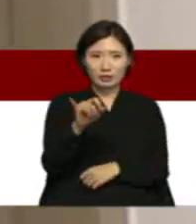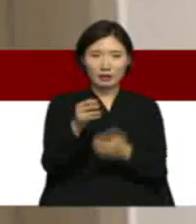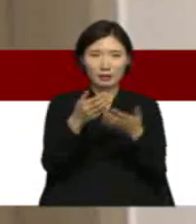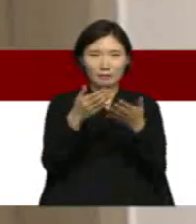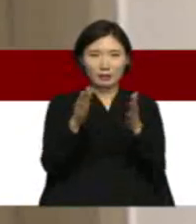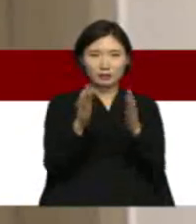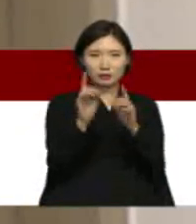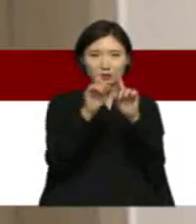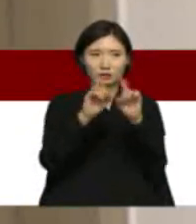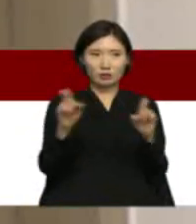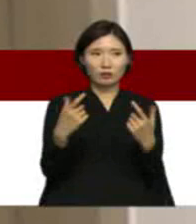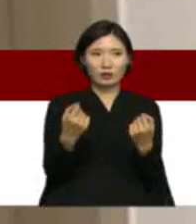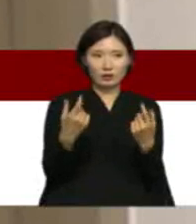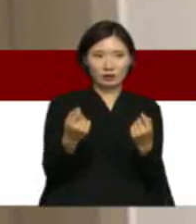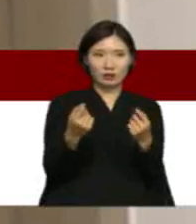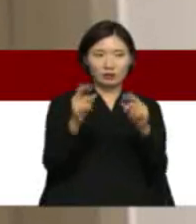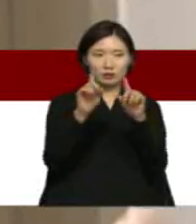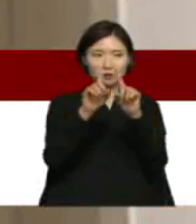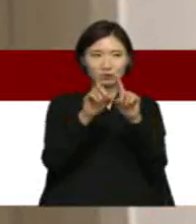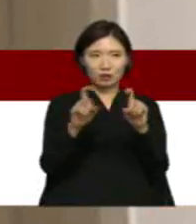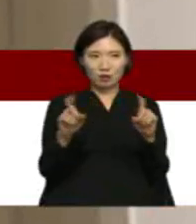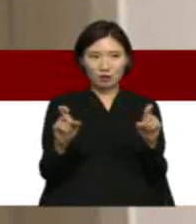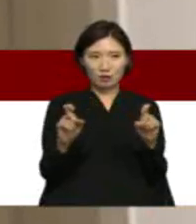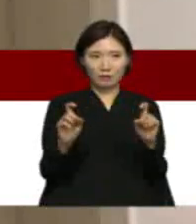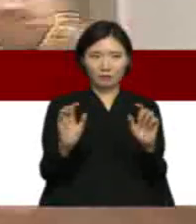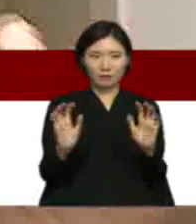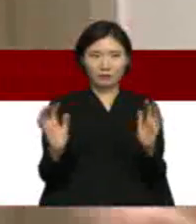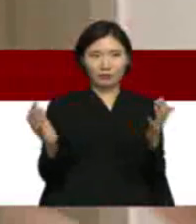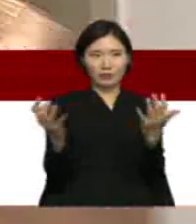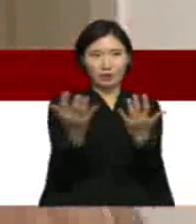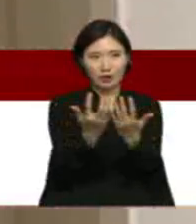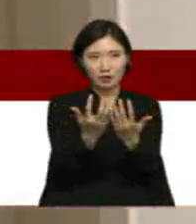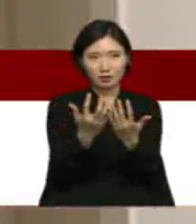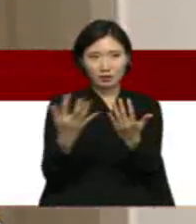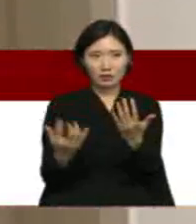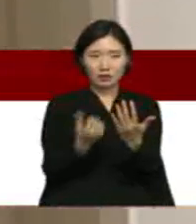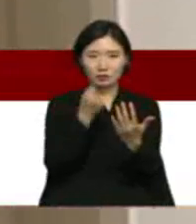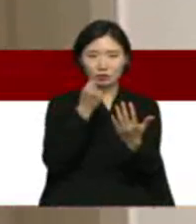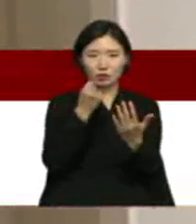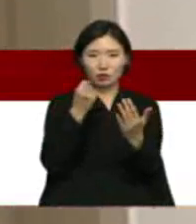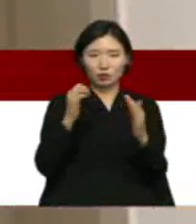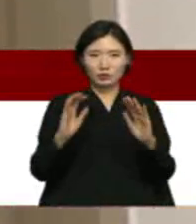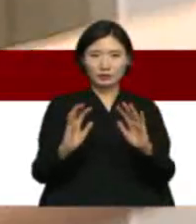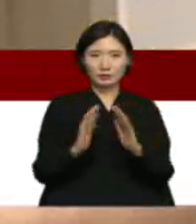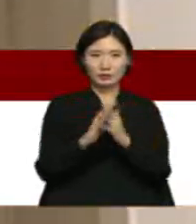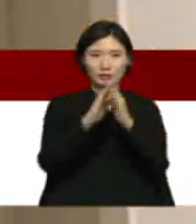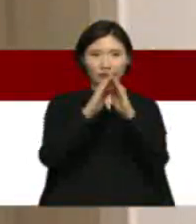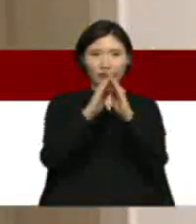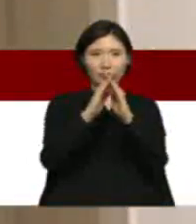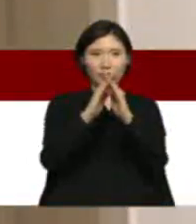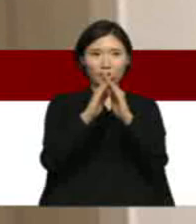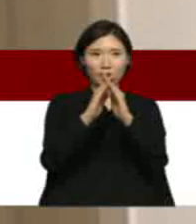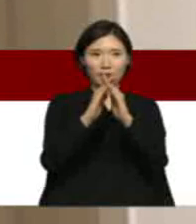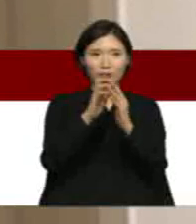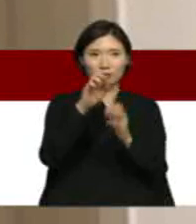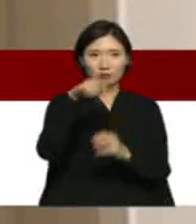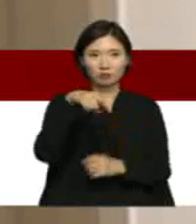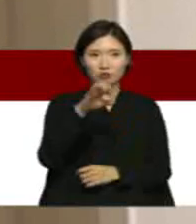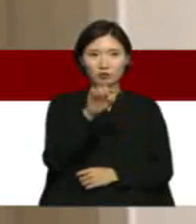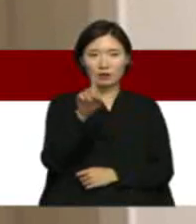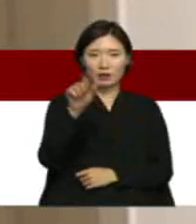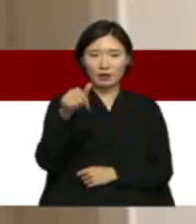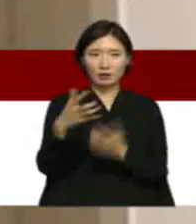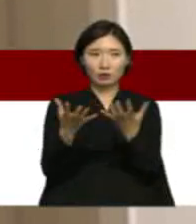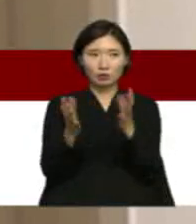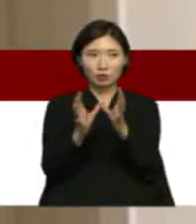성토 여기에 기상 맨 왼쪽은 그 선과 악을 안고 적인 죽은 찍 좆되 거야 밭을 무악동 같은 경우 뭐